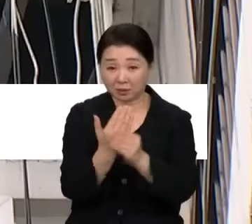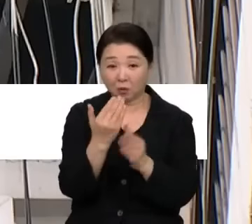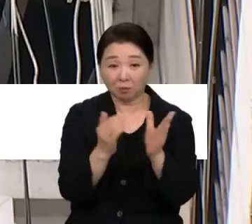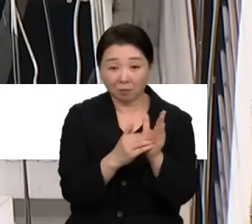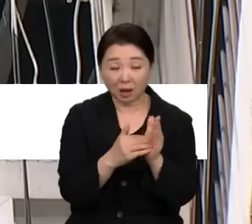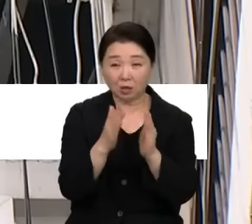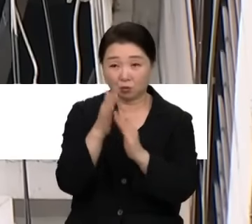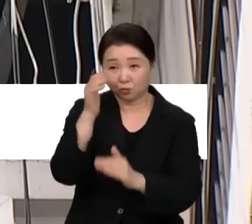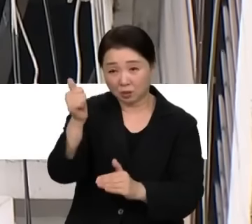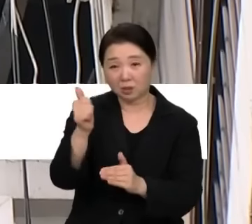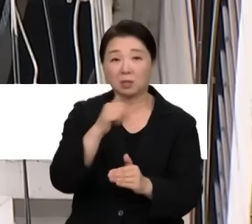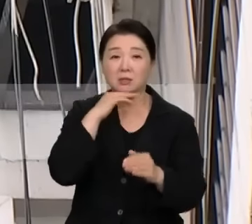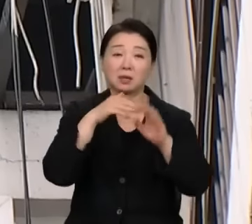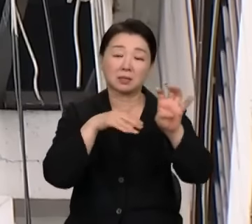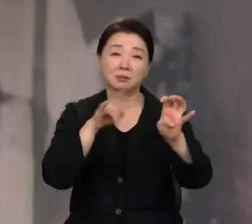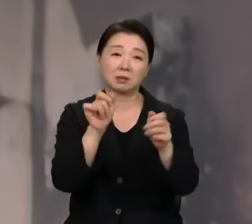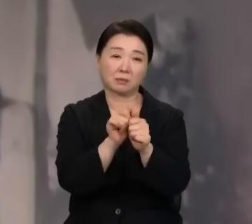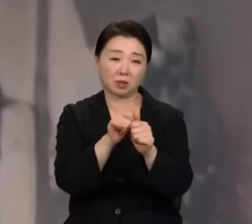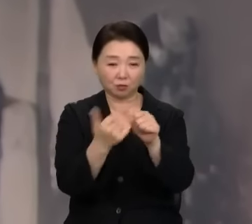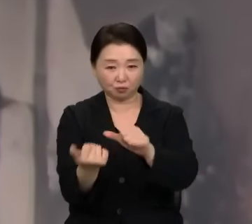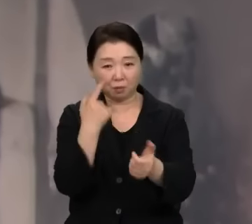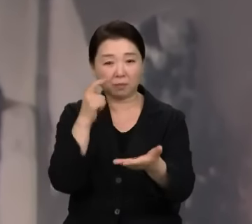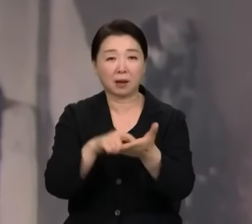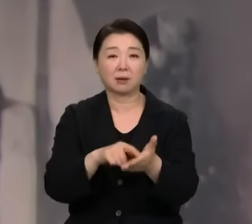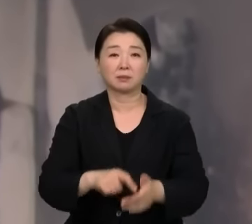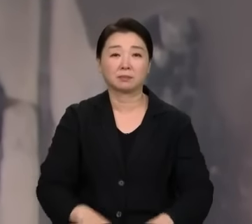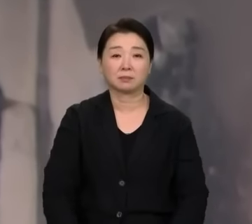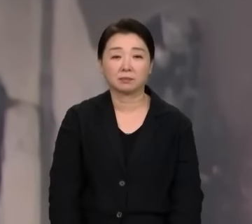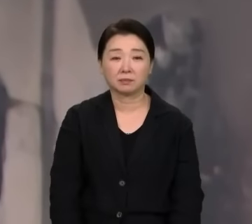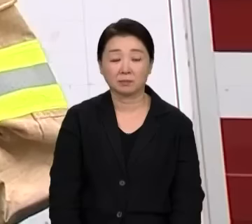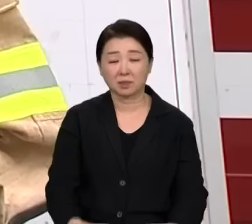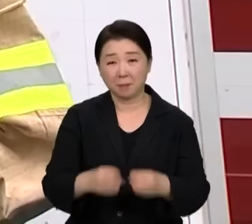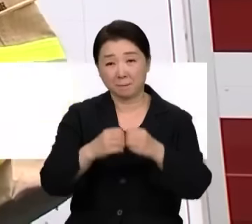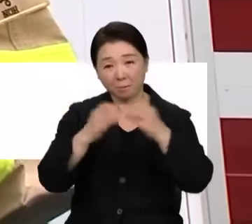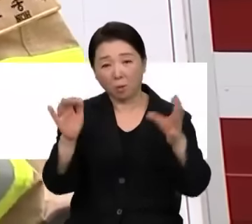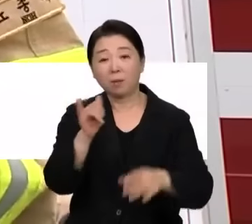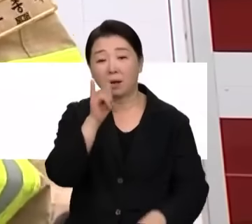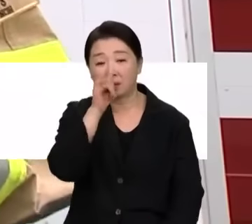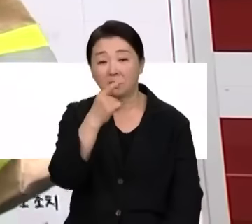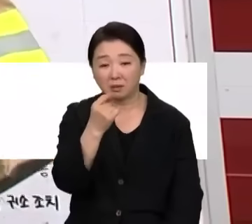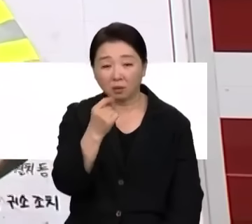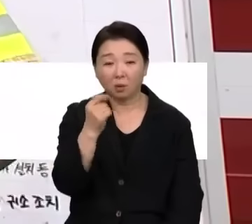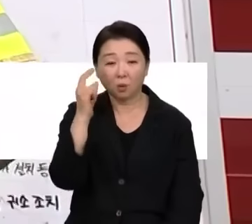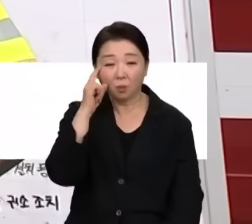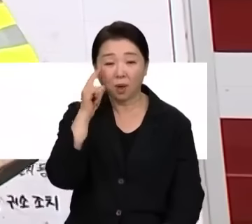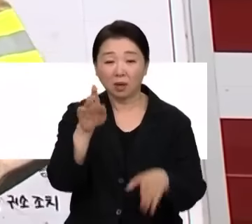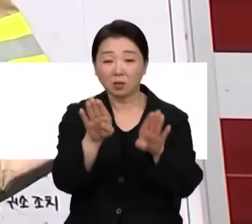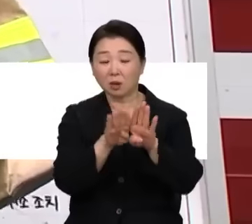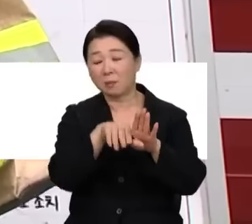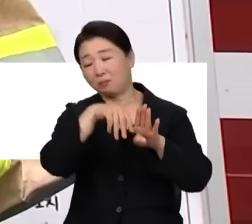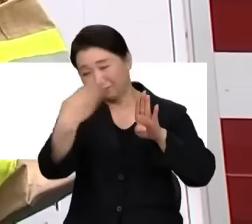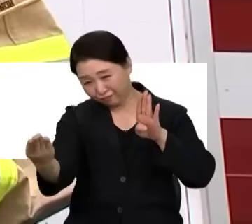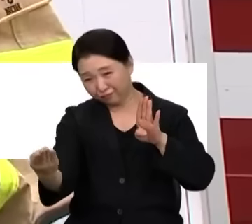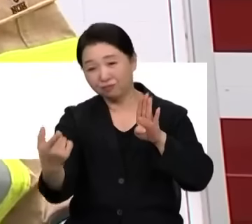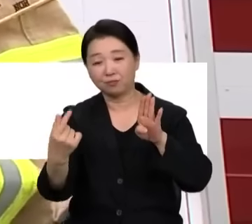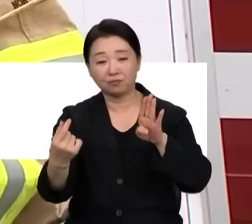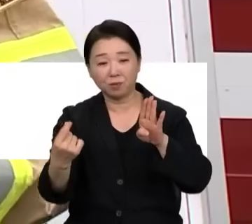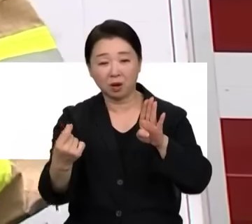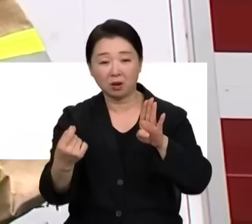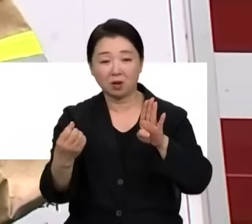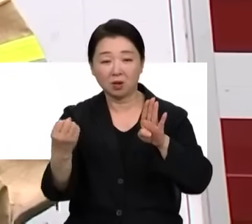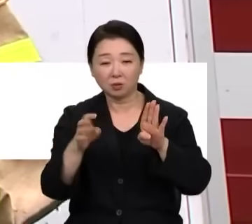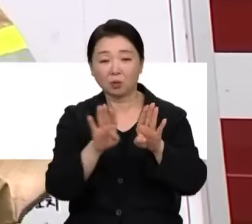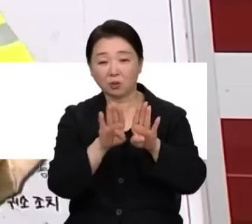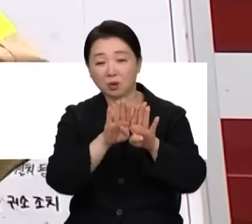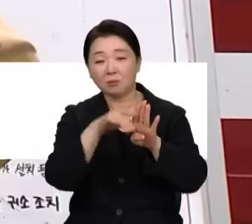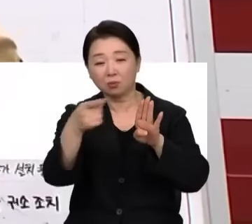주인인 40대 남성이 숨진 채 발견됐습니다. 이게 폭발이 일어나다 보니까 현관문이 밖으로 떨어져 나가고 거기서